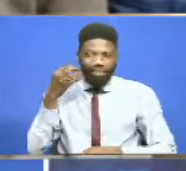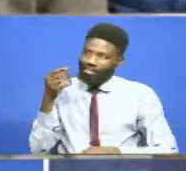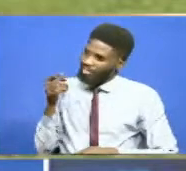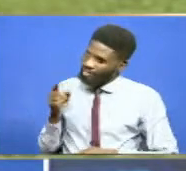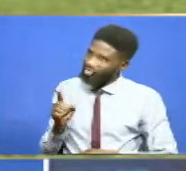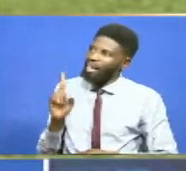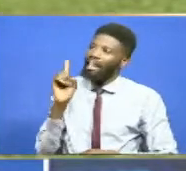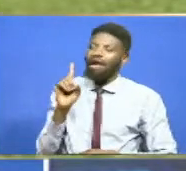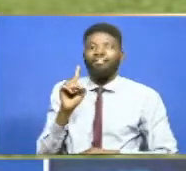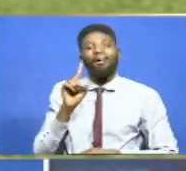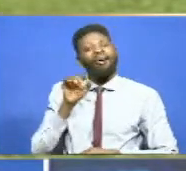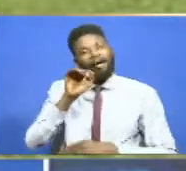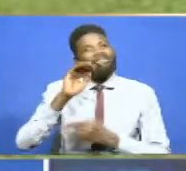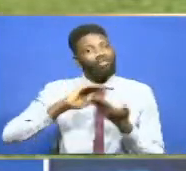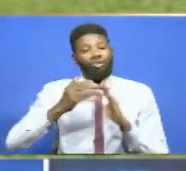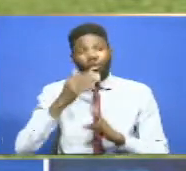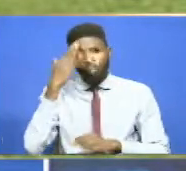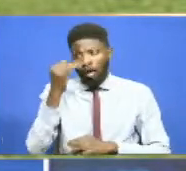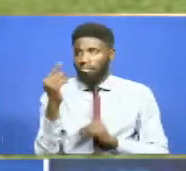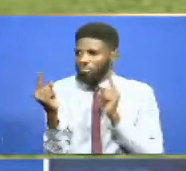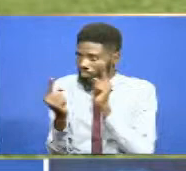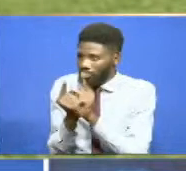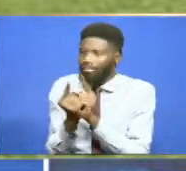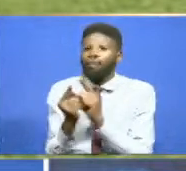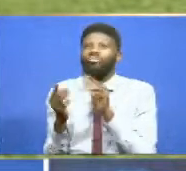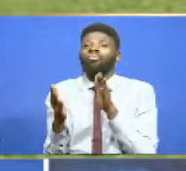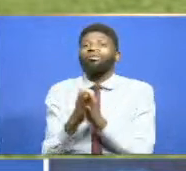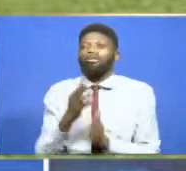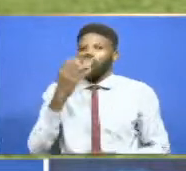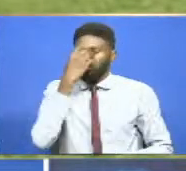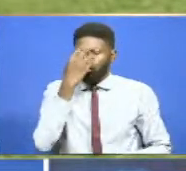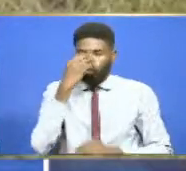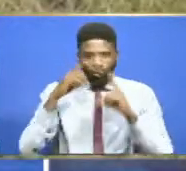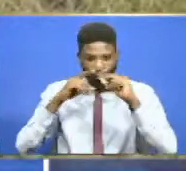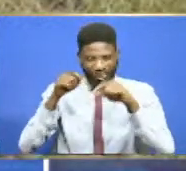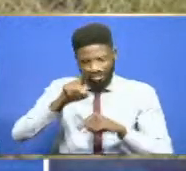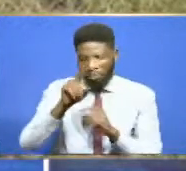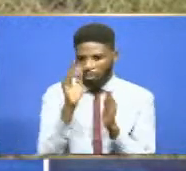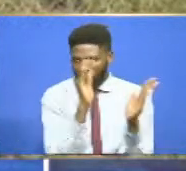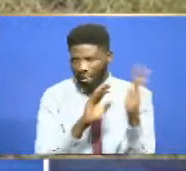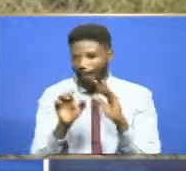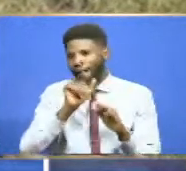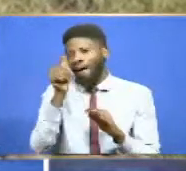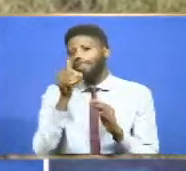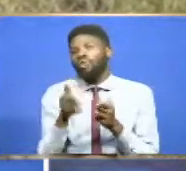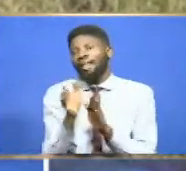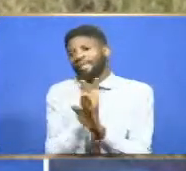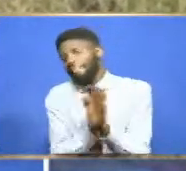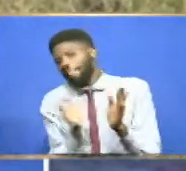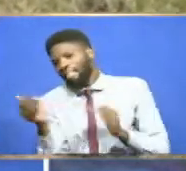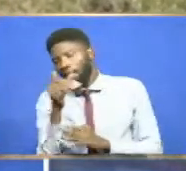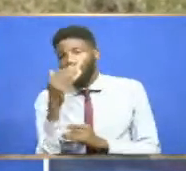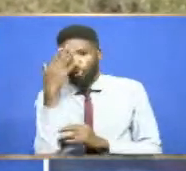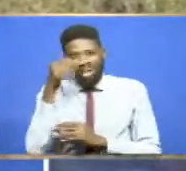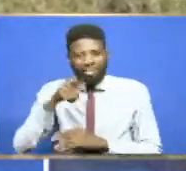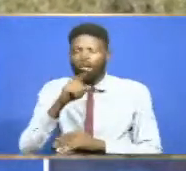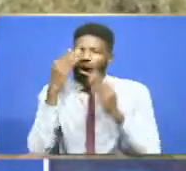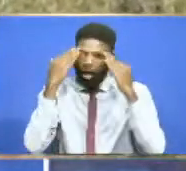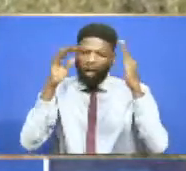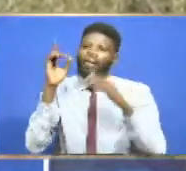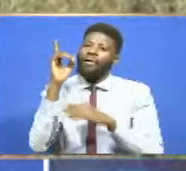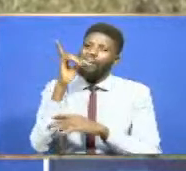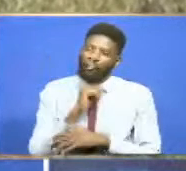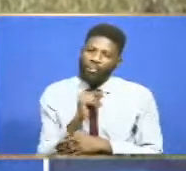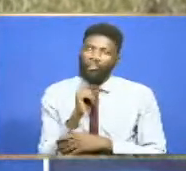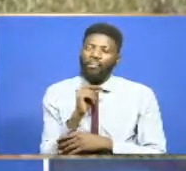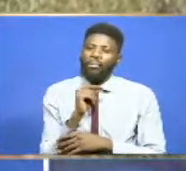yake na naibu rais. Savula anadai kwamba gavana huyo anatafuta njia mbadala licha kwamba anaelewa kwa jamii ya eneo hilo inaunga mkono